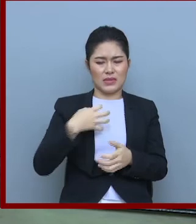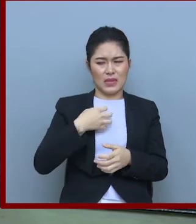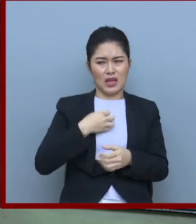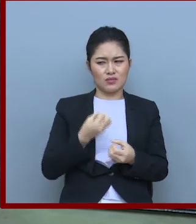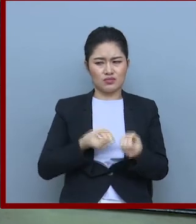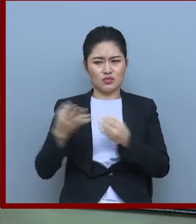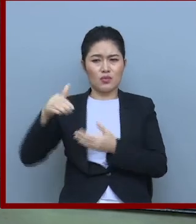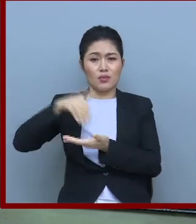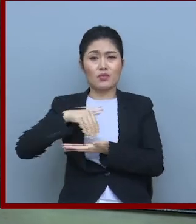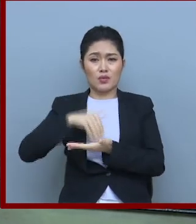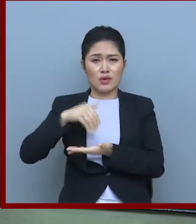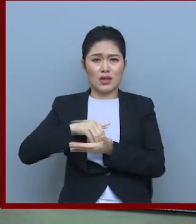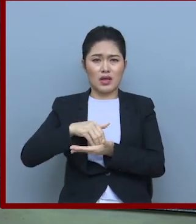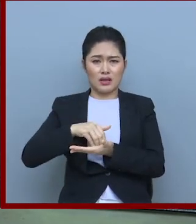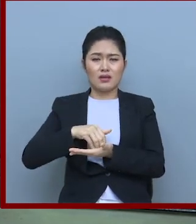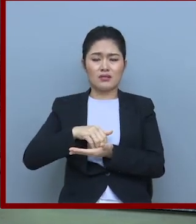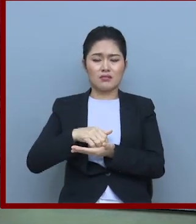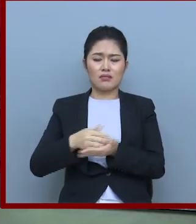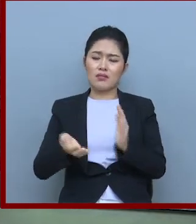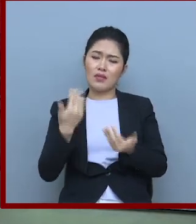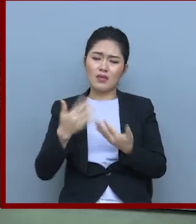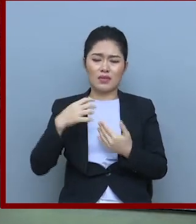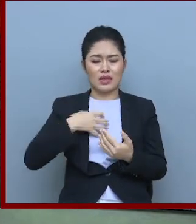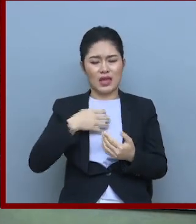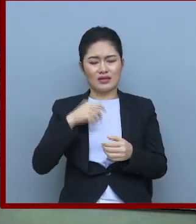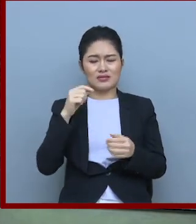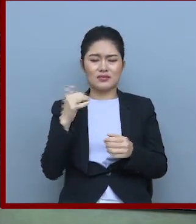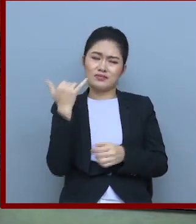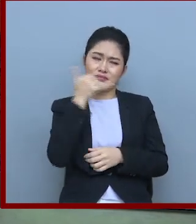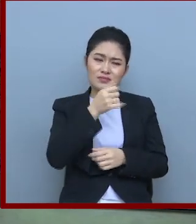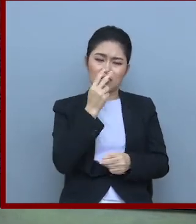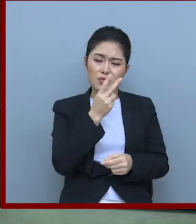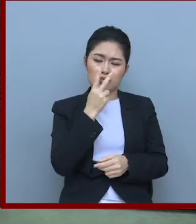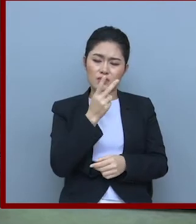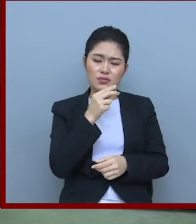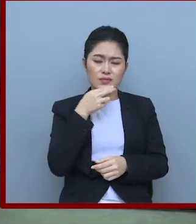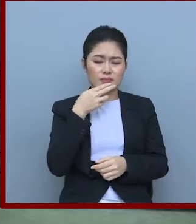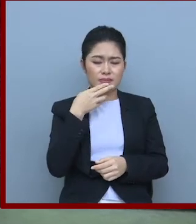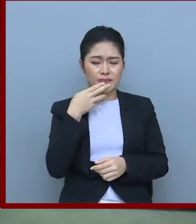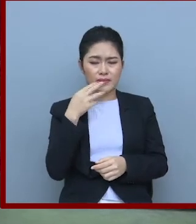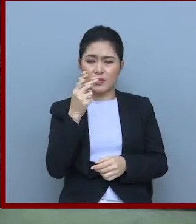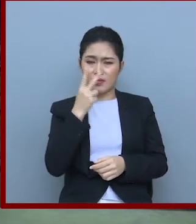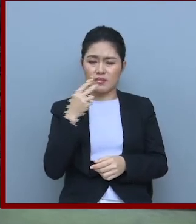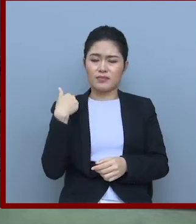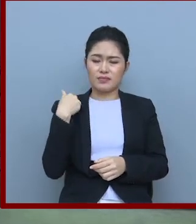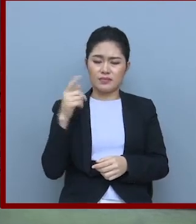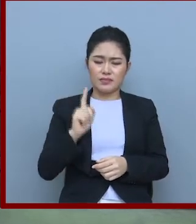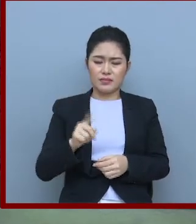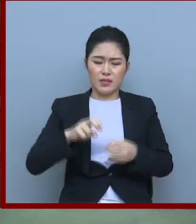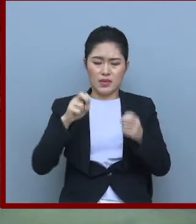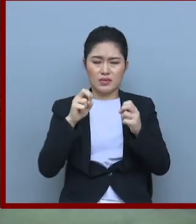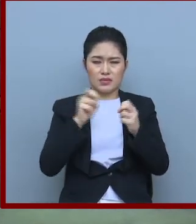หา Broker Subscriber ที่จะ Topic เข้ามาเนี่ยต้องมี Username กับ Password น